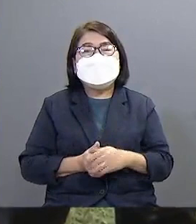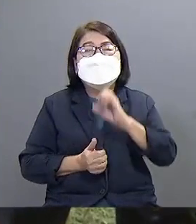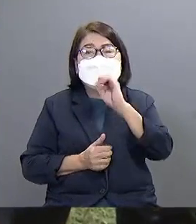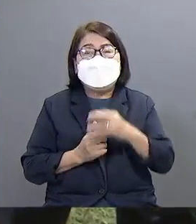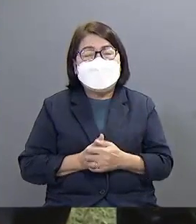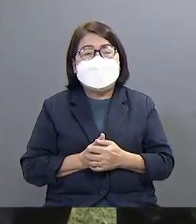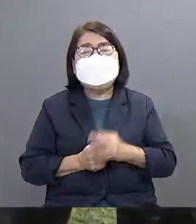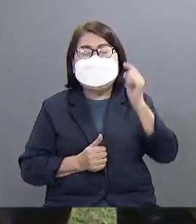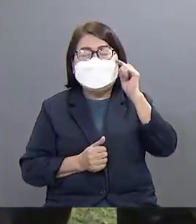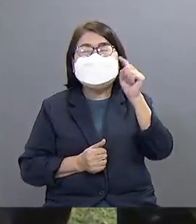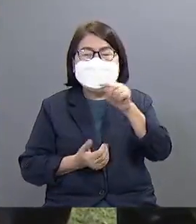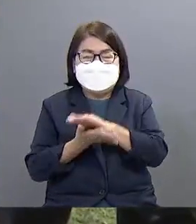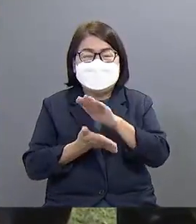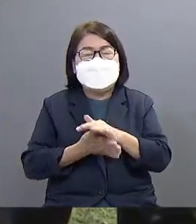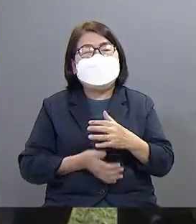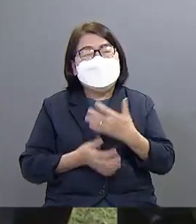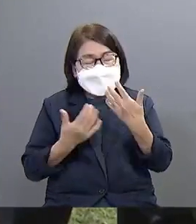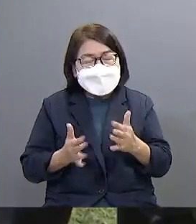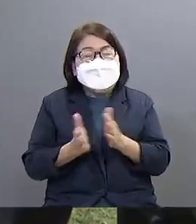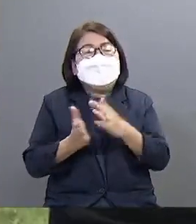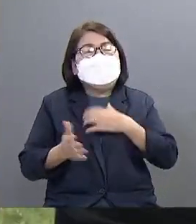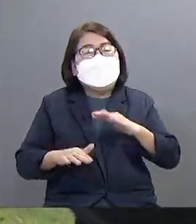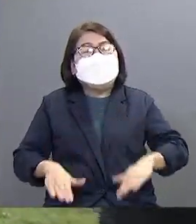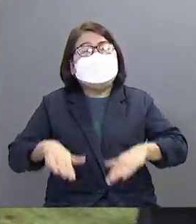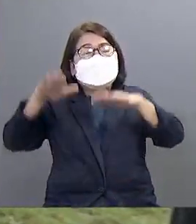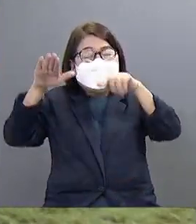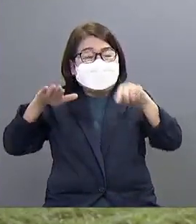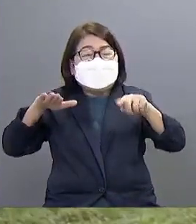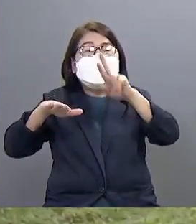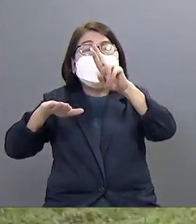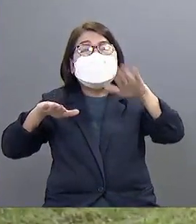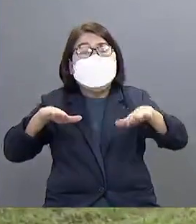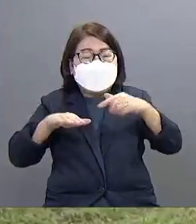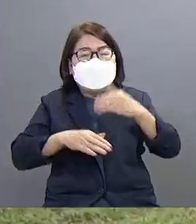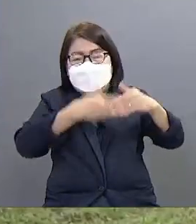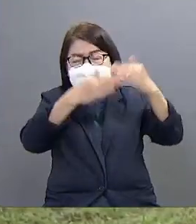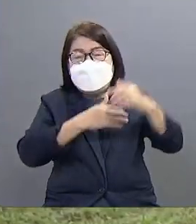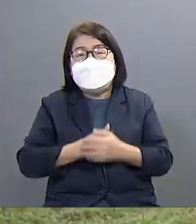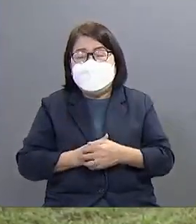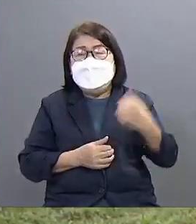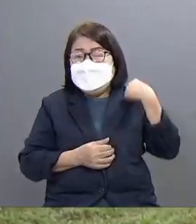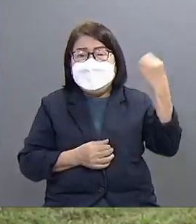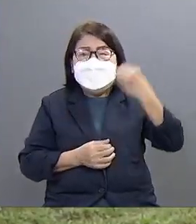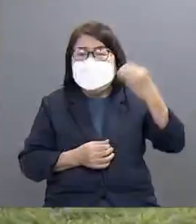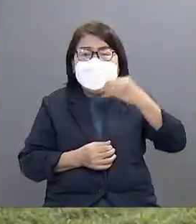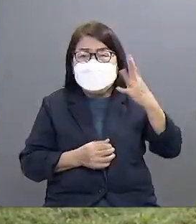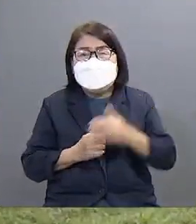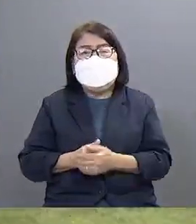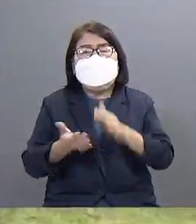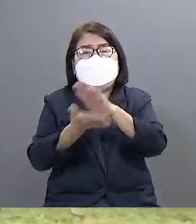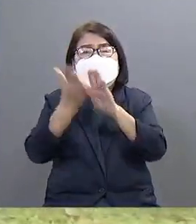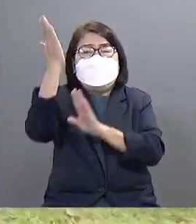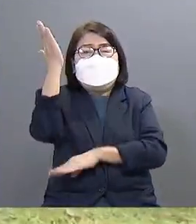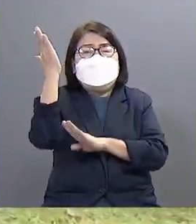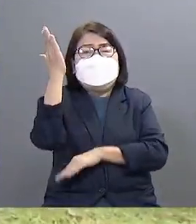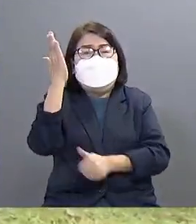ก็คืออยากจะผลักดันให้รุ่นน้องไปไกลกว่าที่ตัวเองเคยไปเพราะไม่บ่อยนักค่ะที่โรงเรียนในภาคใต้จะมีโอกาสเข้าร่วมเวที